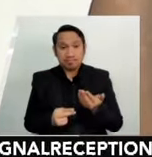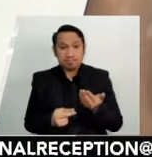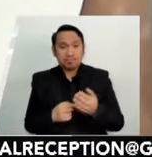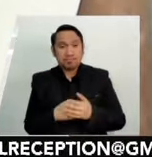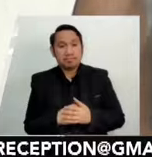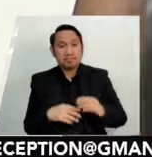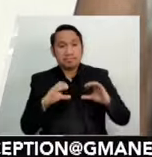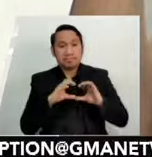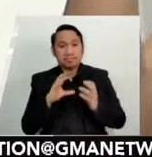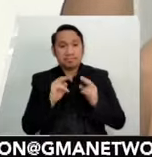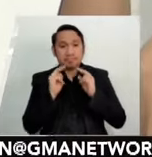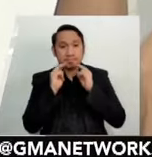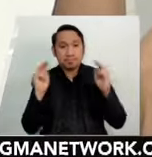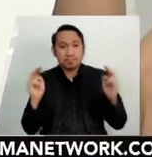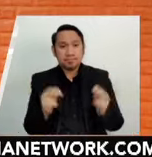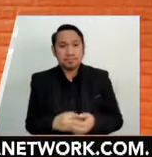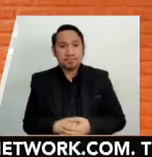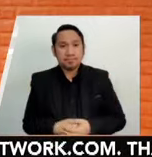GMA Integrated News.